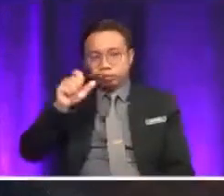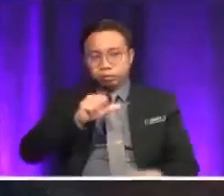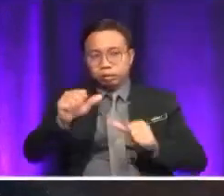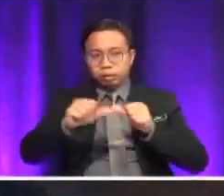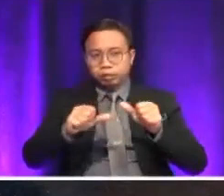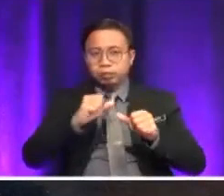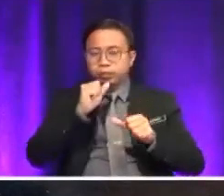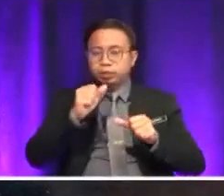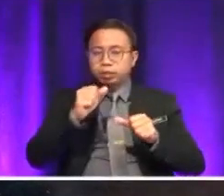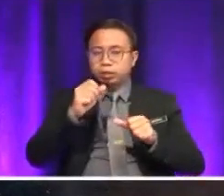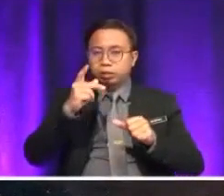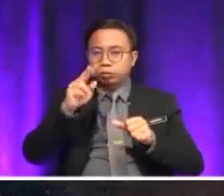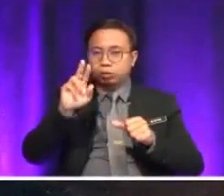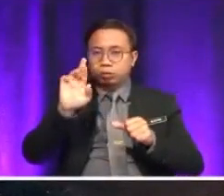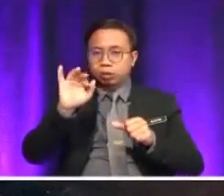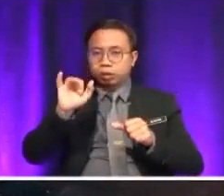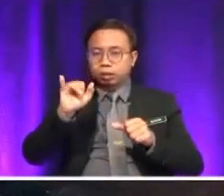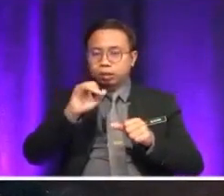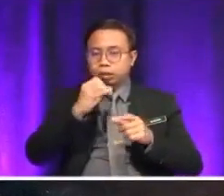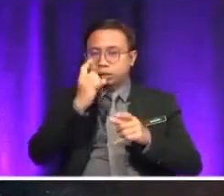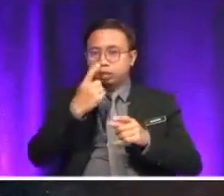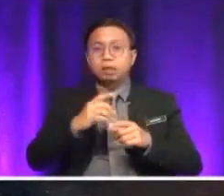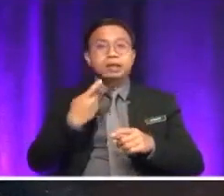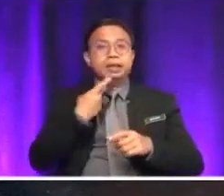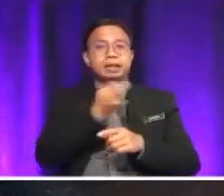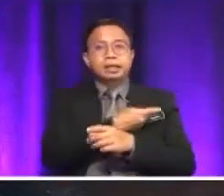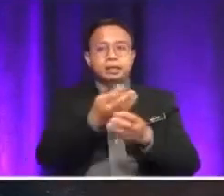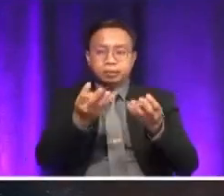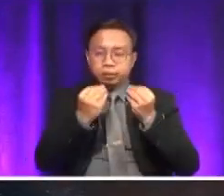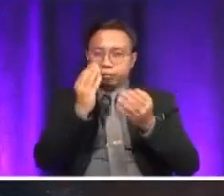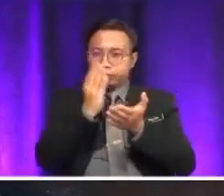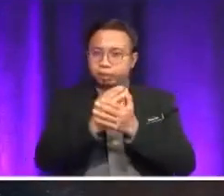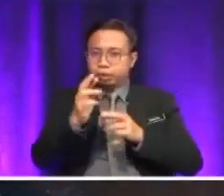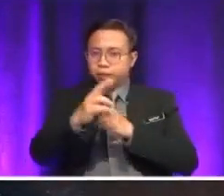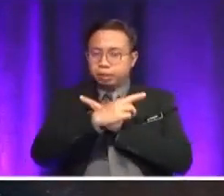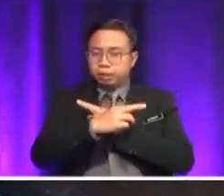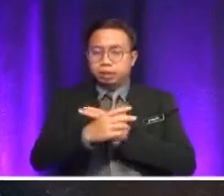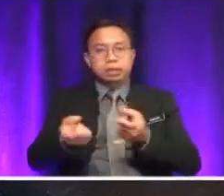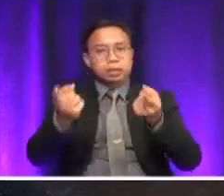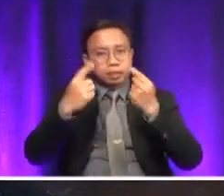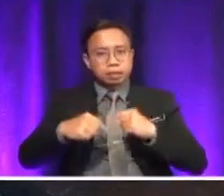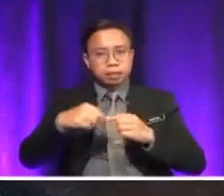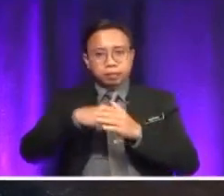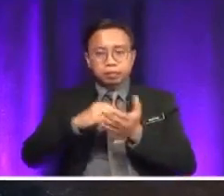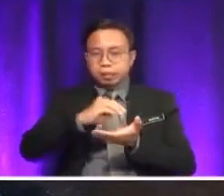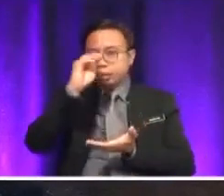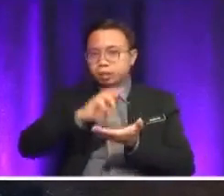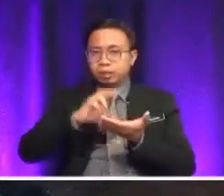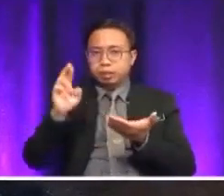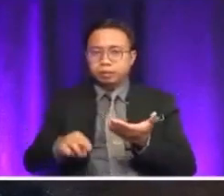saja kurikulum maupun kokurikulum juga, cikgu. Ya, betul. Okey, kita nak berhenti rehat dulu kepada murid semua. Jangan ke mana-mana. Selepas ini kita akan kembali lagi dalam Menengah